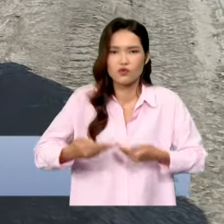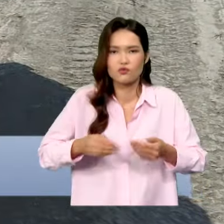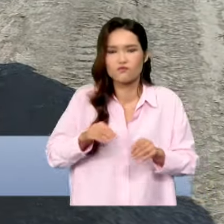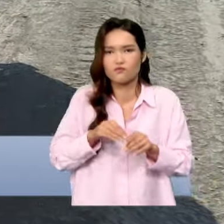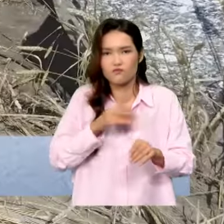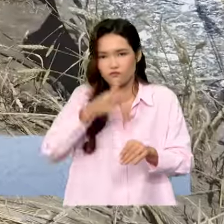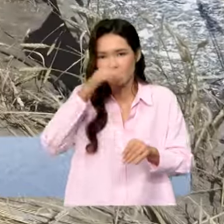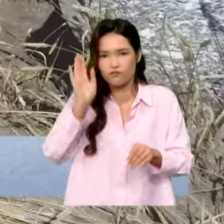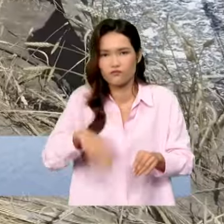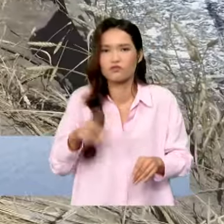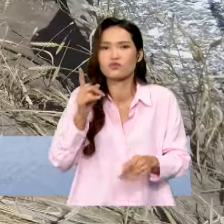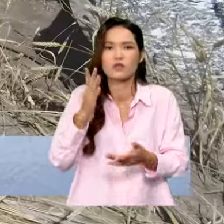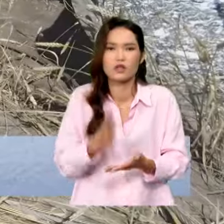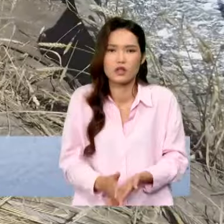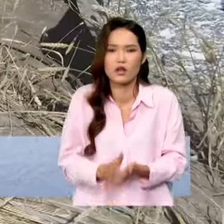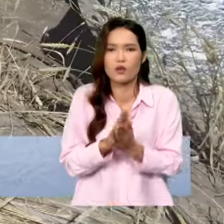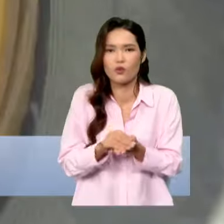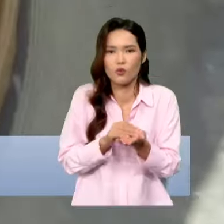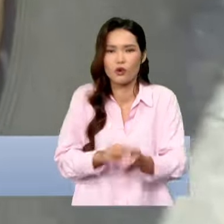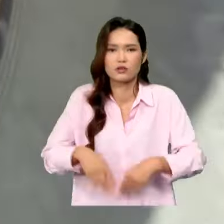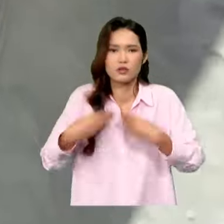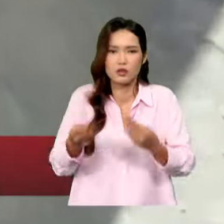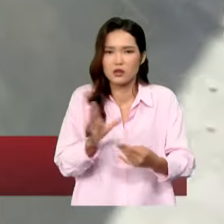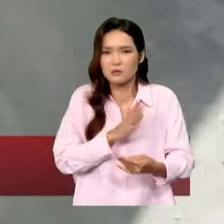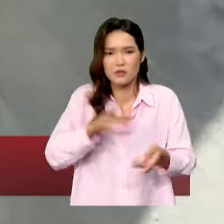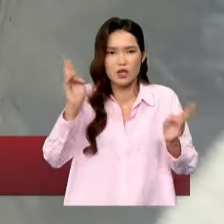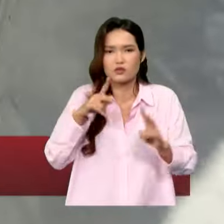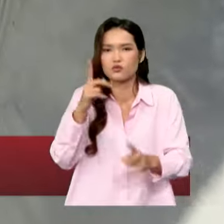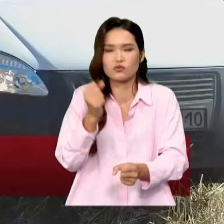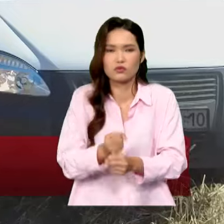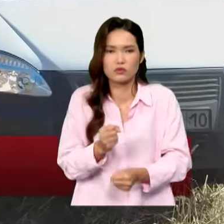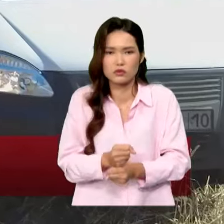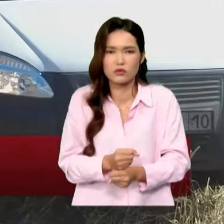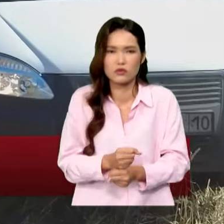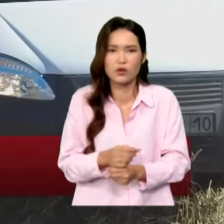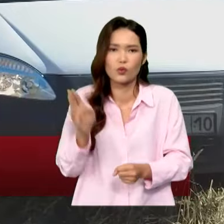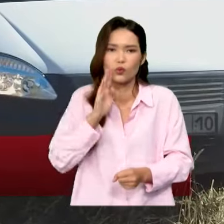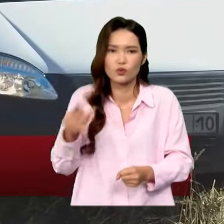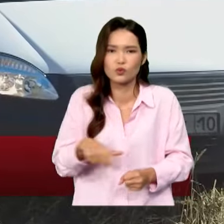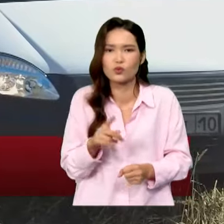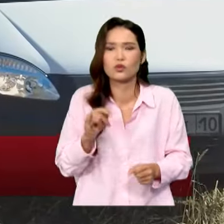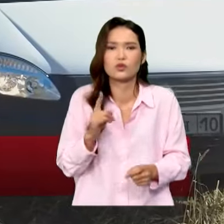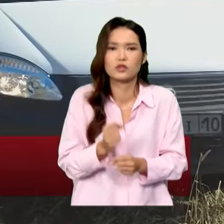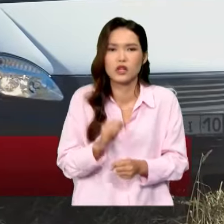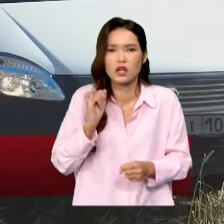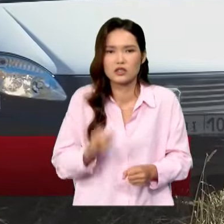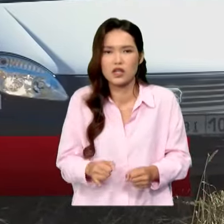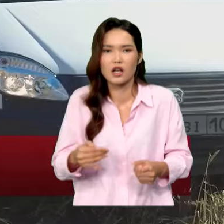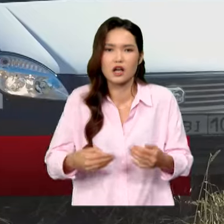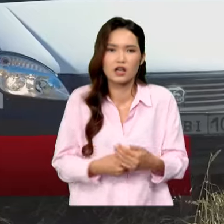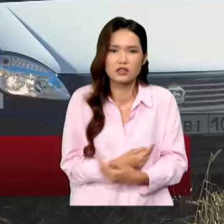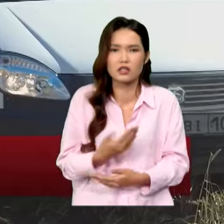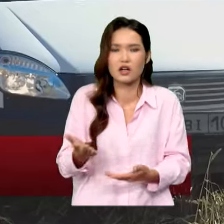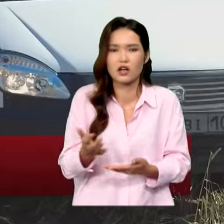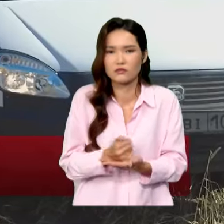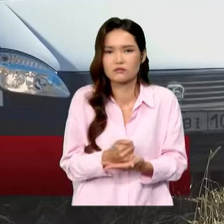жүреміз біз? Вот на скорой ездим. Как вот больного везти? Қарасу қашты. Қостанайдан пошлазымыз таңертең 5-те шыққаннан